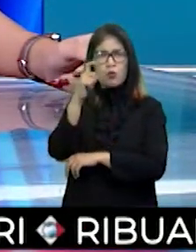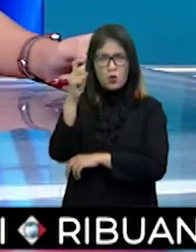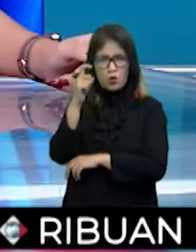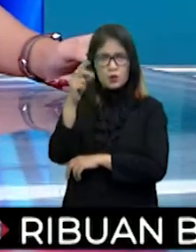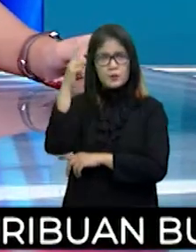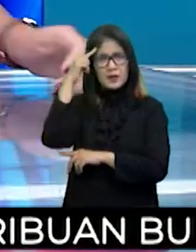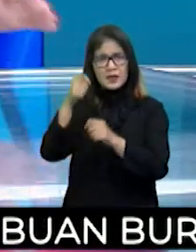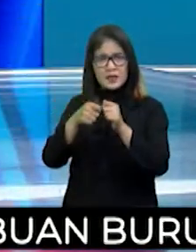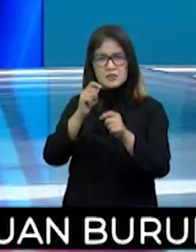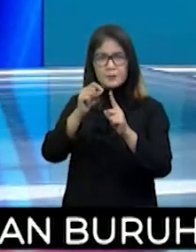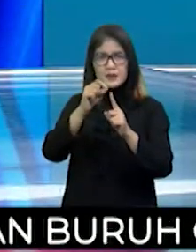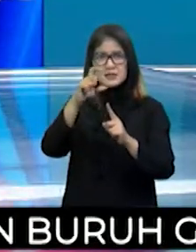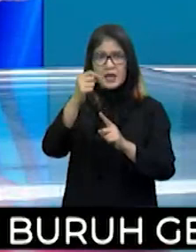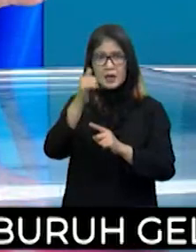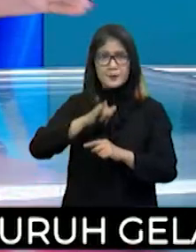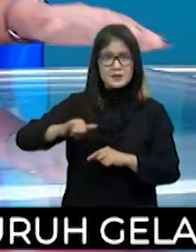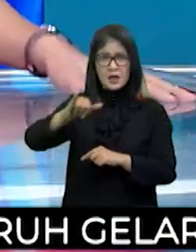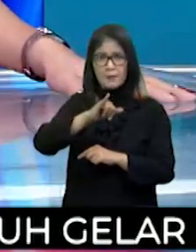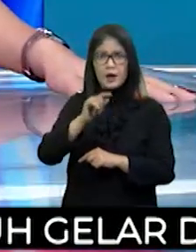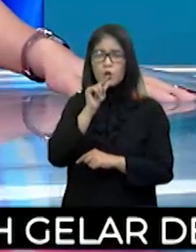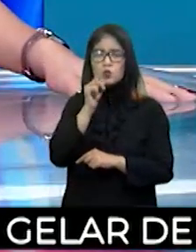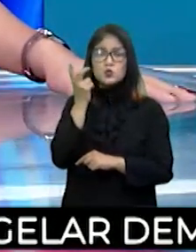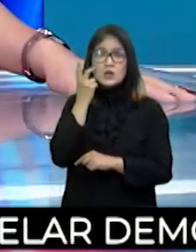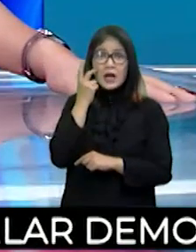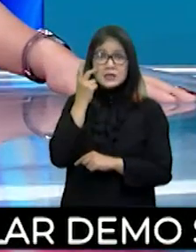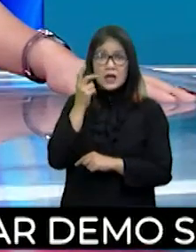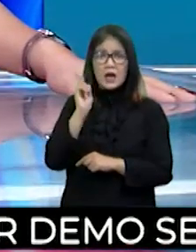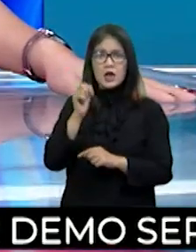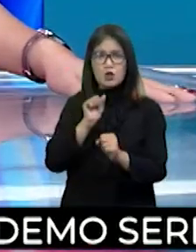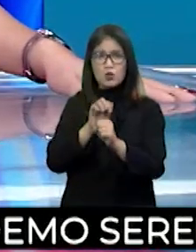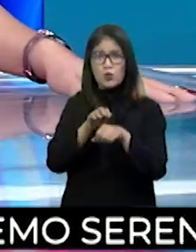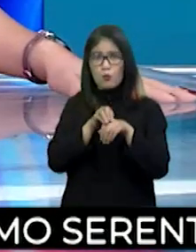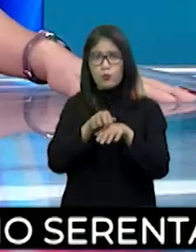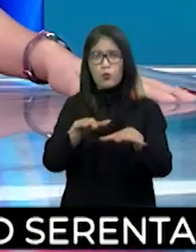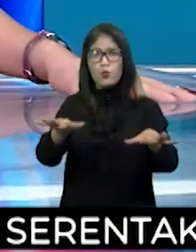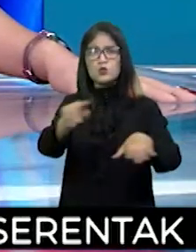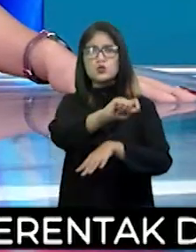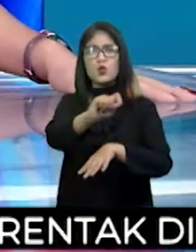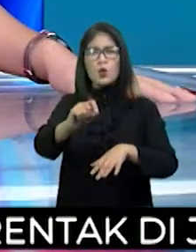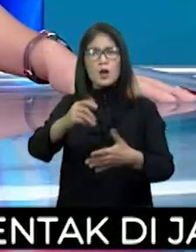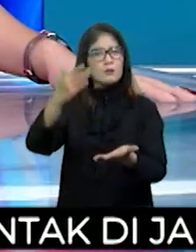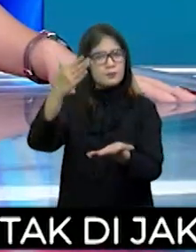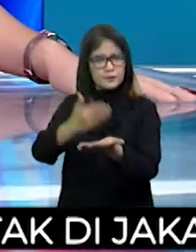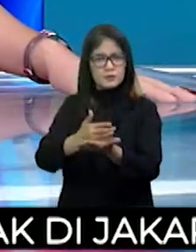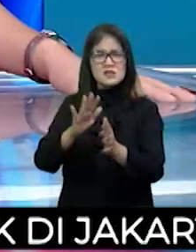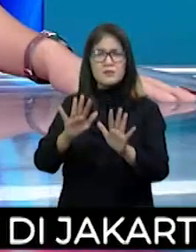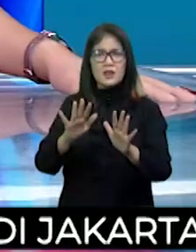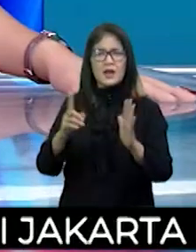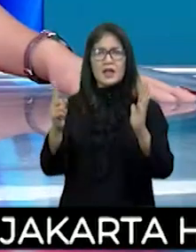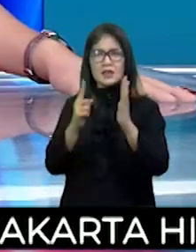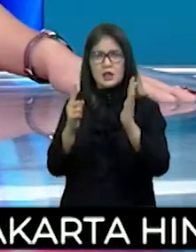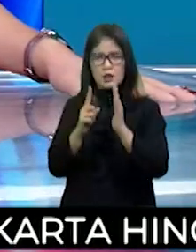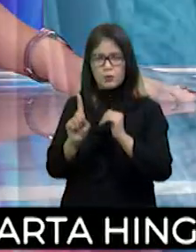massal untuk mengantisipasi meluasnya kasus kopi Twain pihak sekolah memutuskan untuk menghentikan sementara pembelajaran tatap